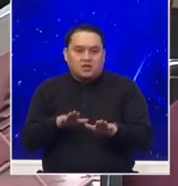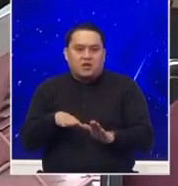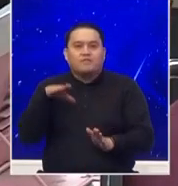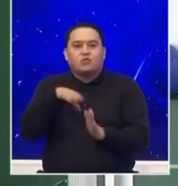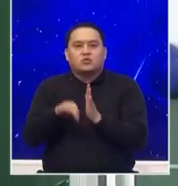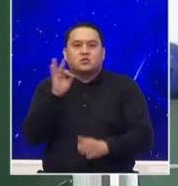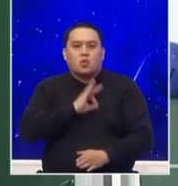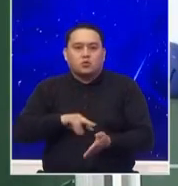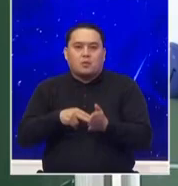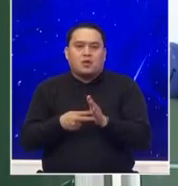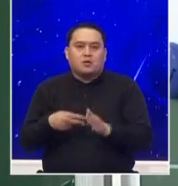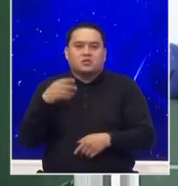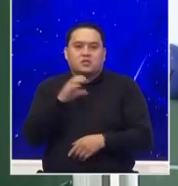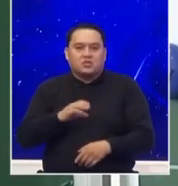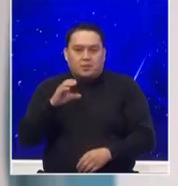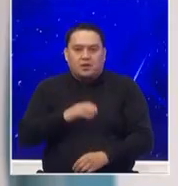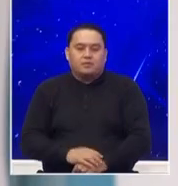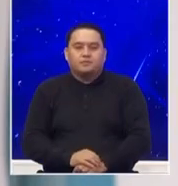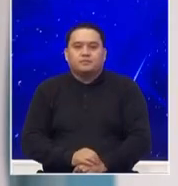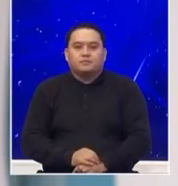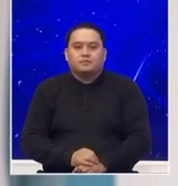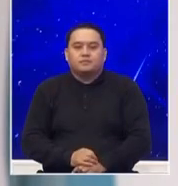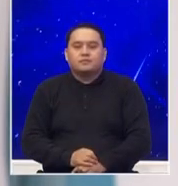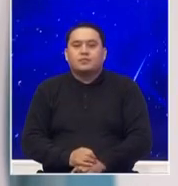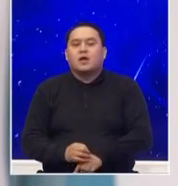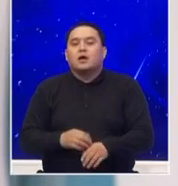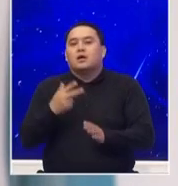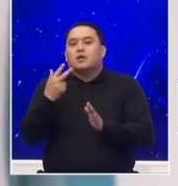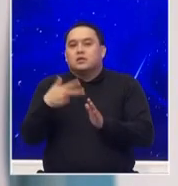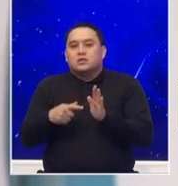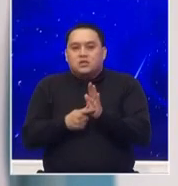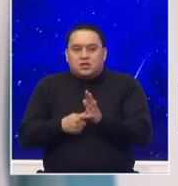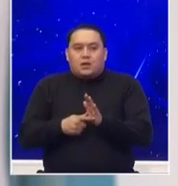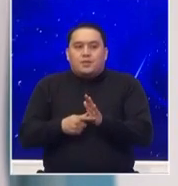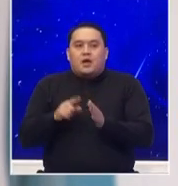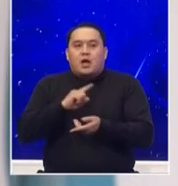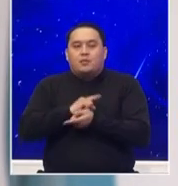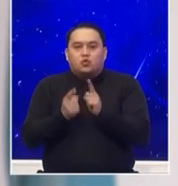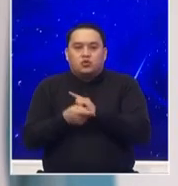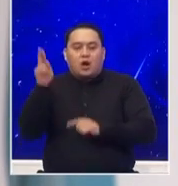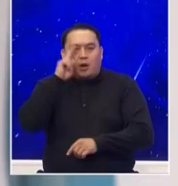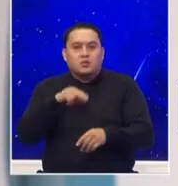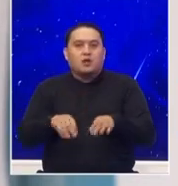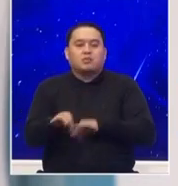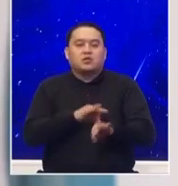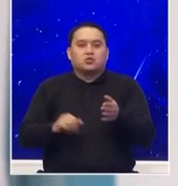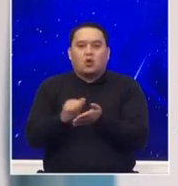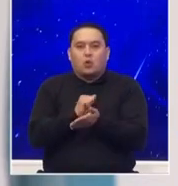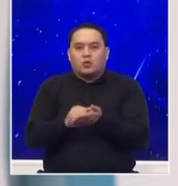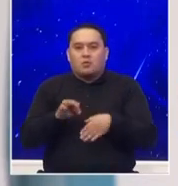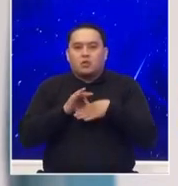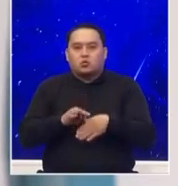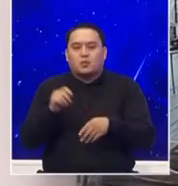Ввод в эксплуатацию запланирован на сентябрь. В школе номер 37, которая обучается в 3 смены, на данный момент разработана ПСД,